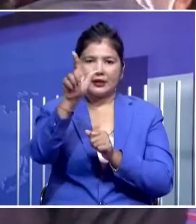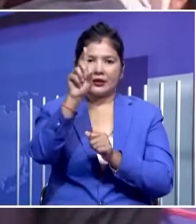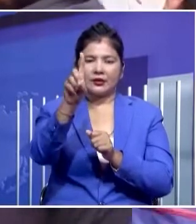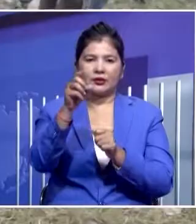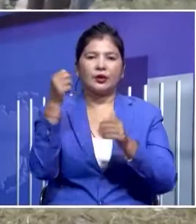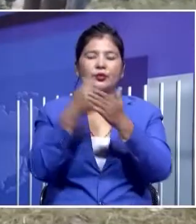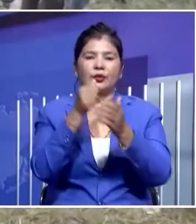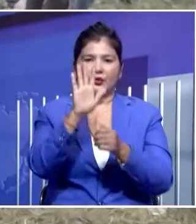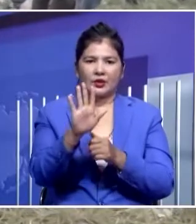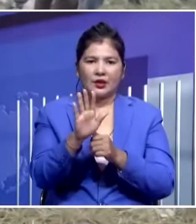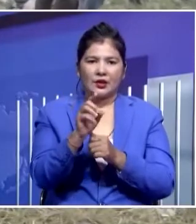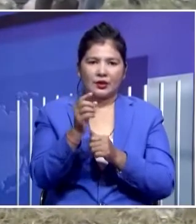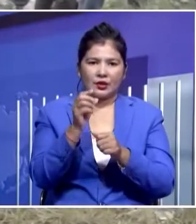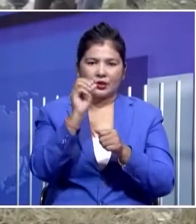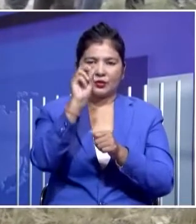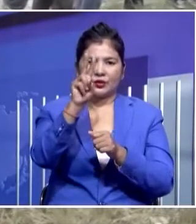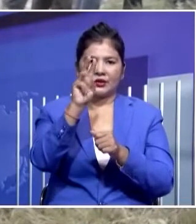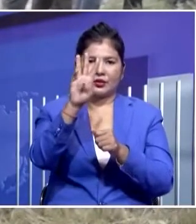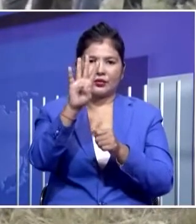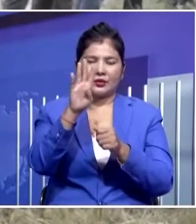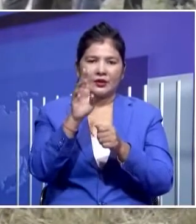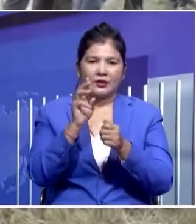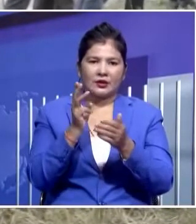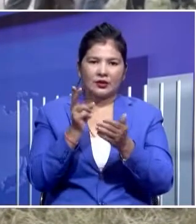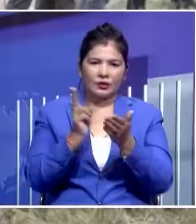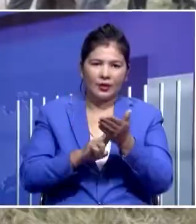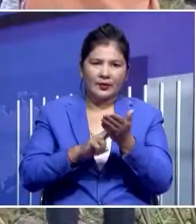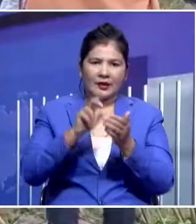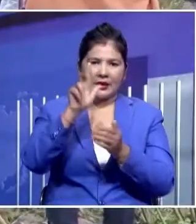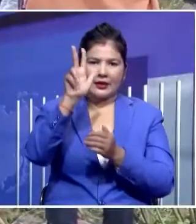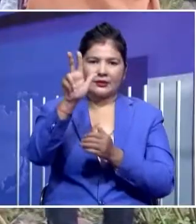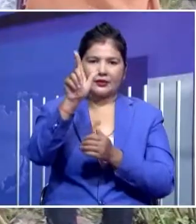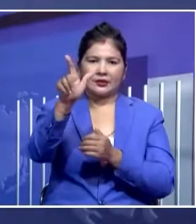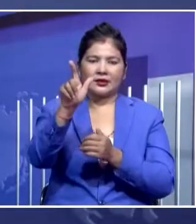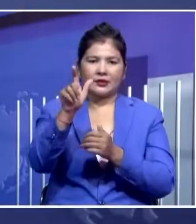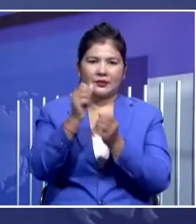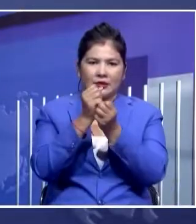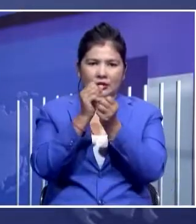1,371 जना पुगेको छ। पछिल्लो 24 घण्टामा थप 87 जना संक्रमण मुक्त भएका छन्।